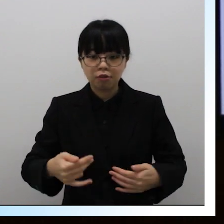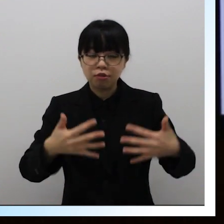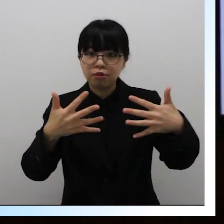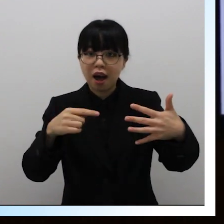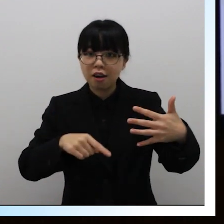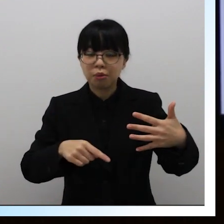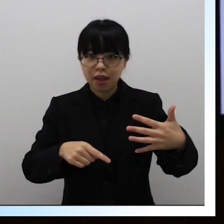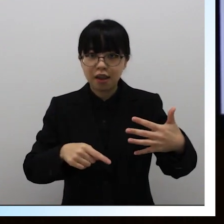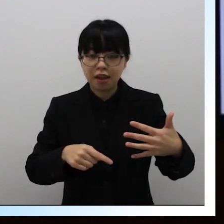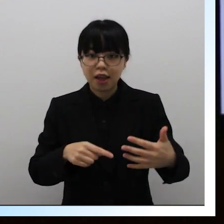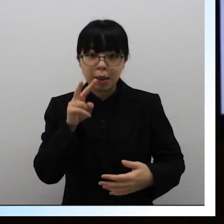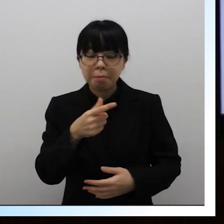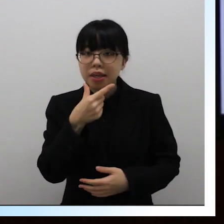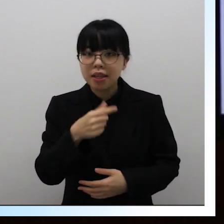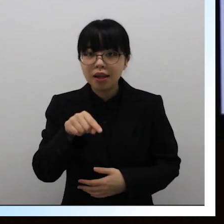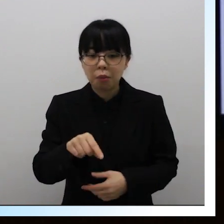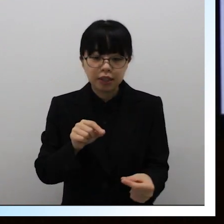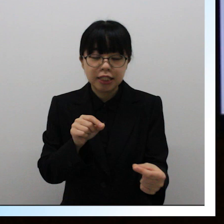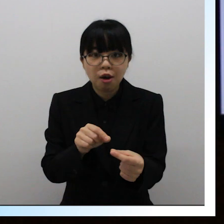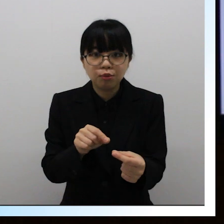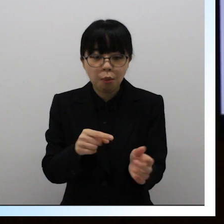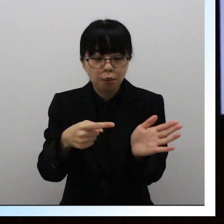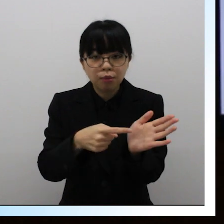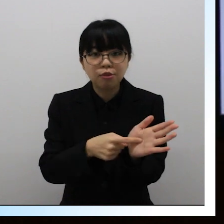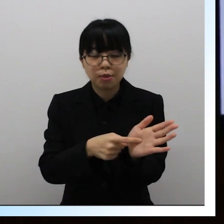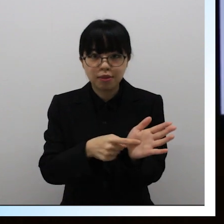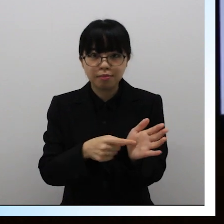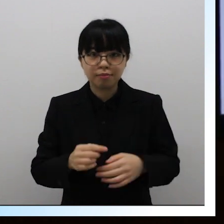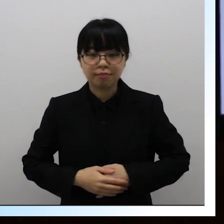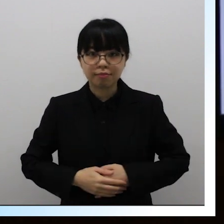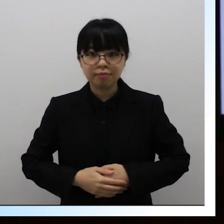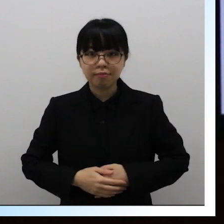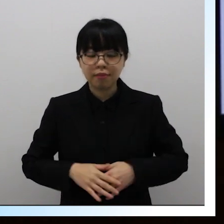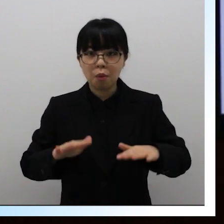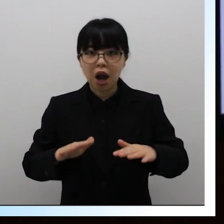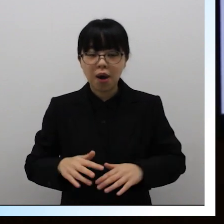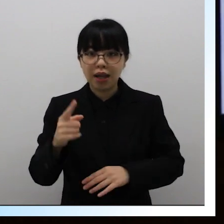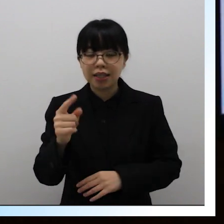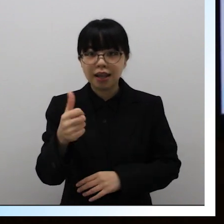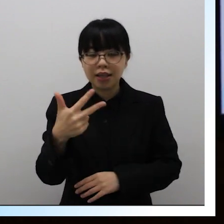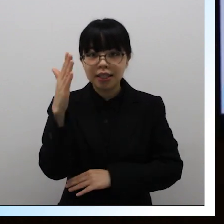します。今回は日田市役所の周辺地図を表示します。